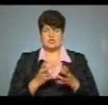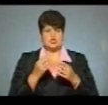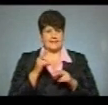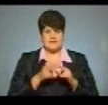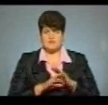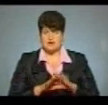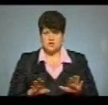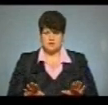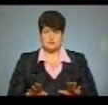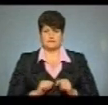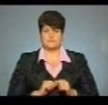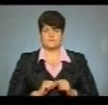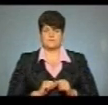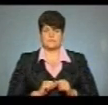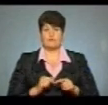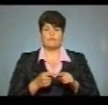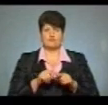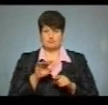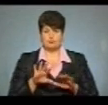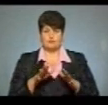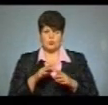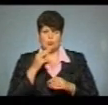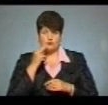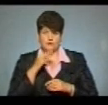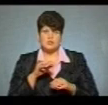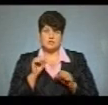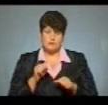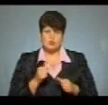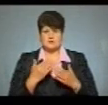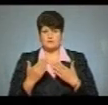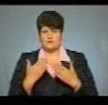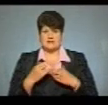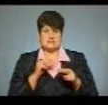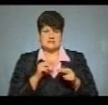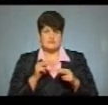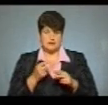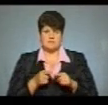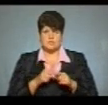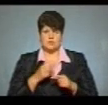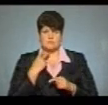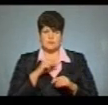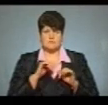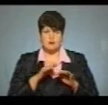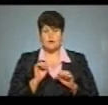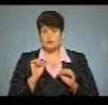завершений. Відно даного випадку обвинувачений може спілкуватися з свідками цього кримінального провадження, можливо, в